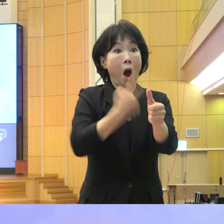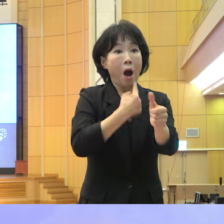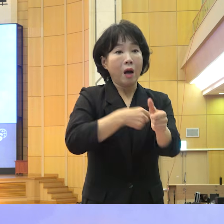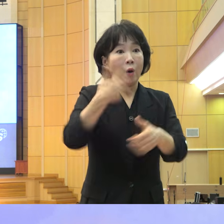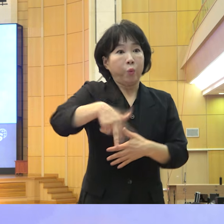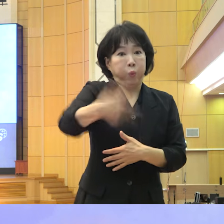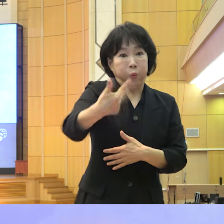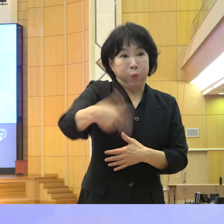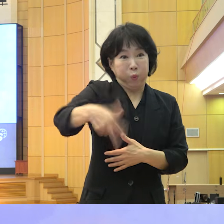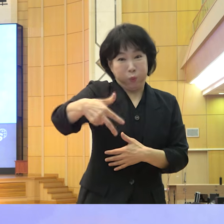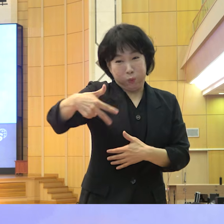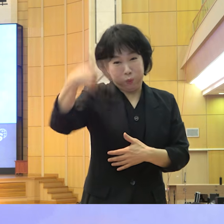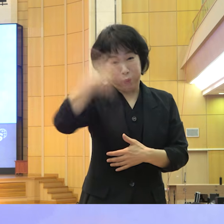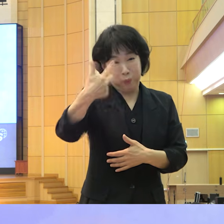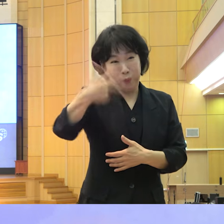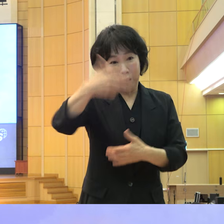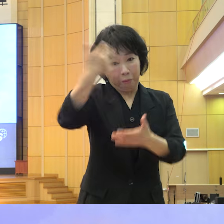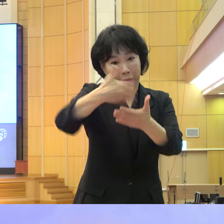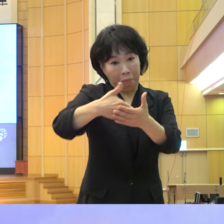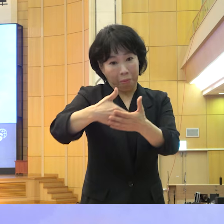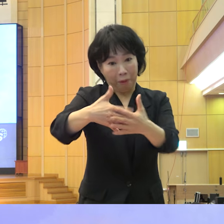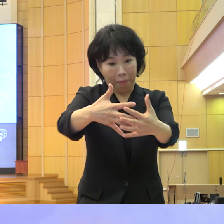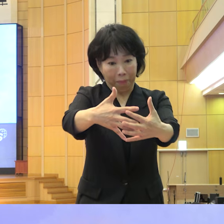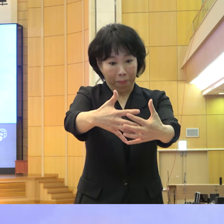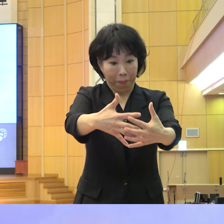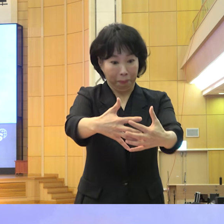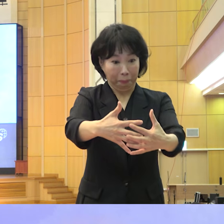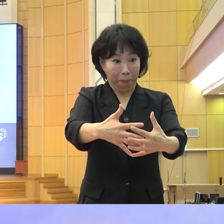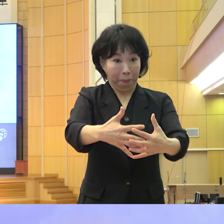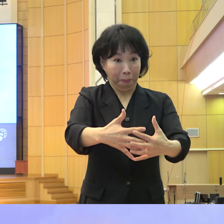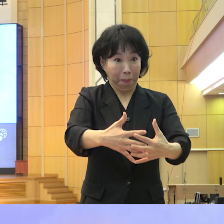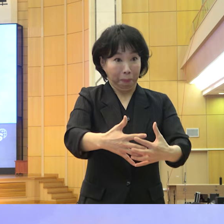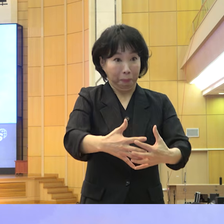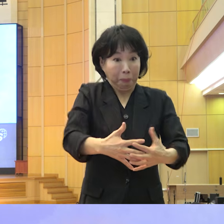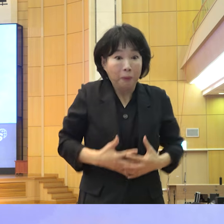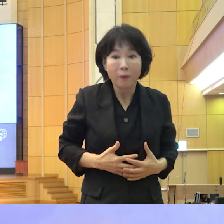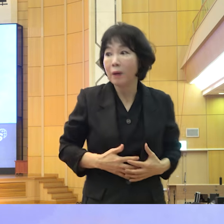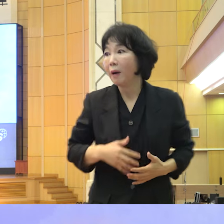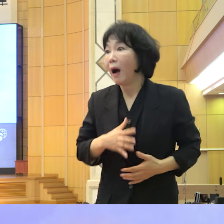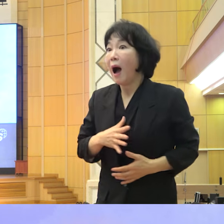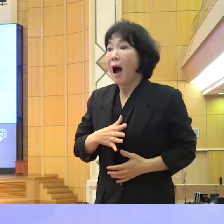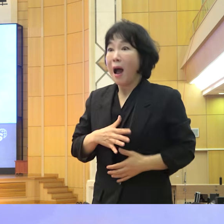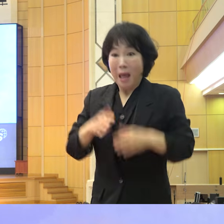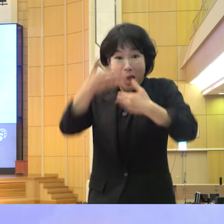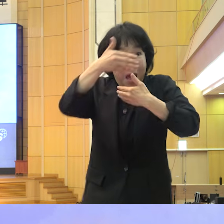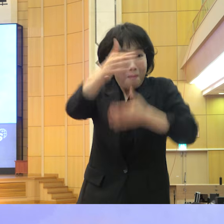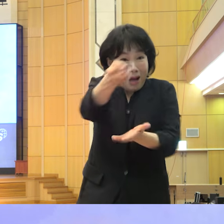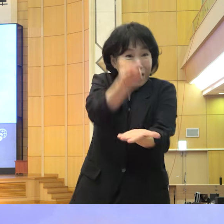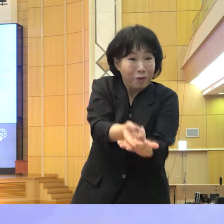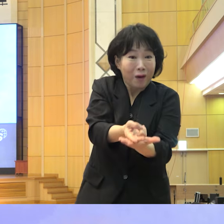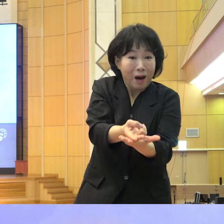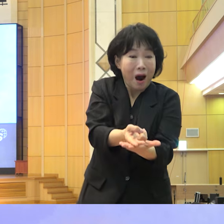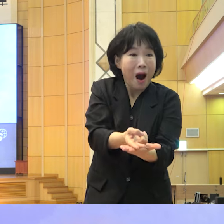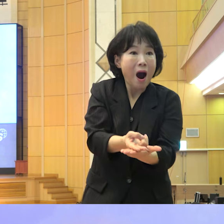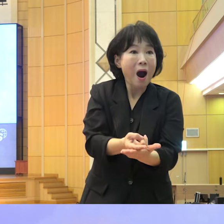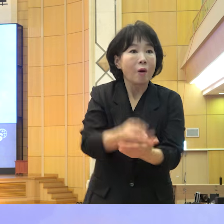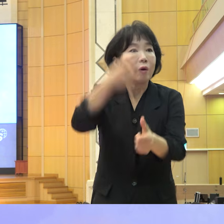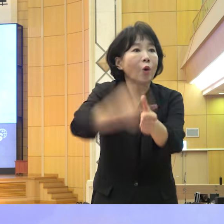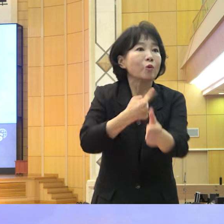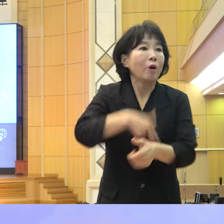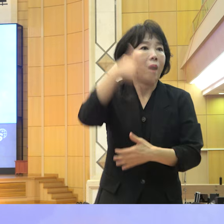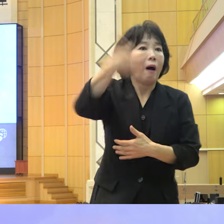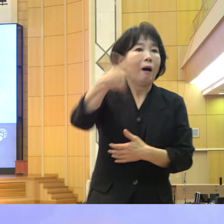그냥 막 그동안에 이게 막 방문에 이렇게 부었던, 배가 부었던 게 막 싼데, 완전히 바다야,